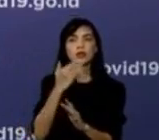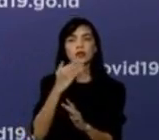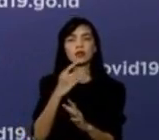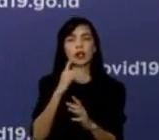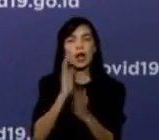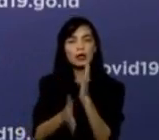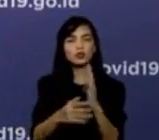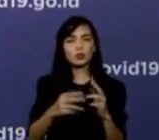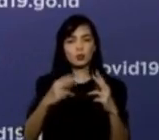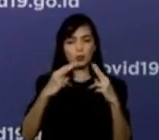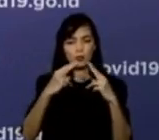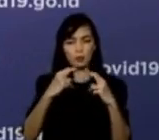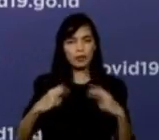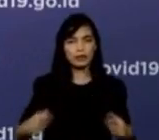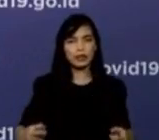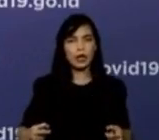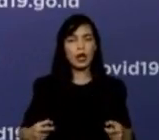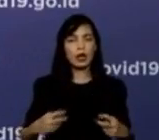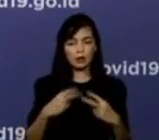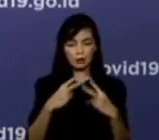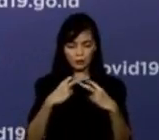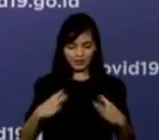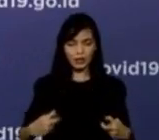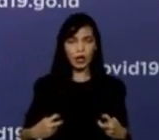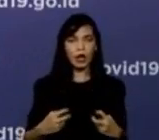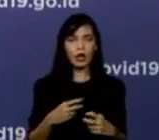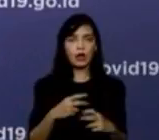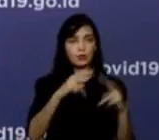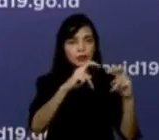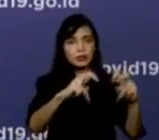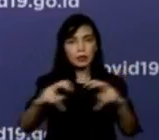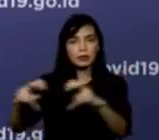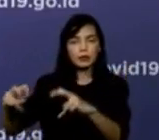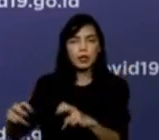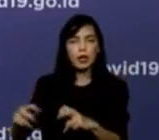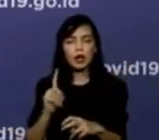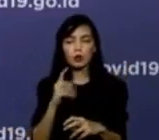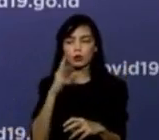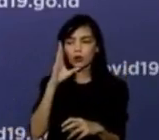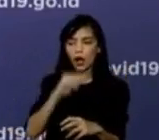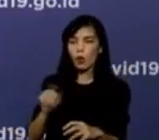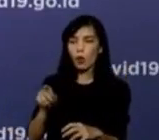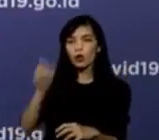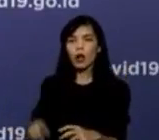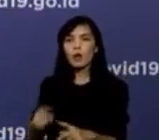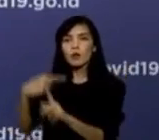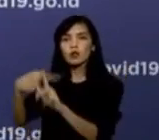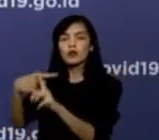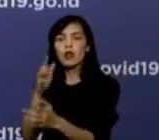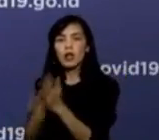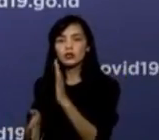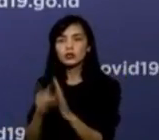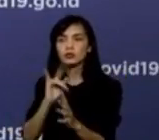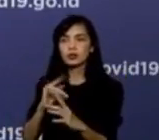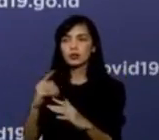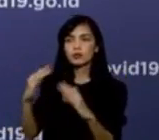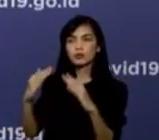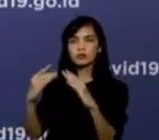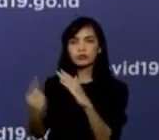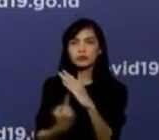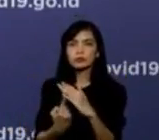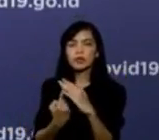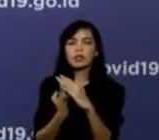salah satu hal yang penting, apabila kita menemukan kasus positif, maka harus segera kita lakukan